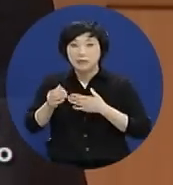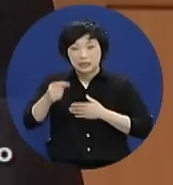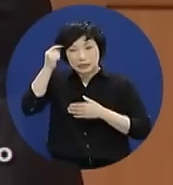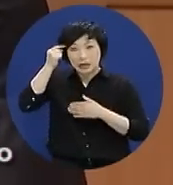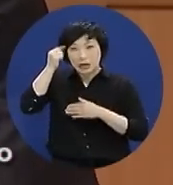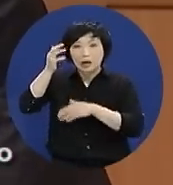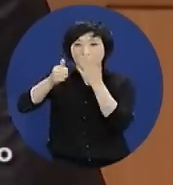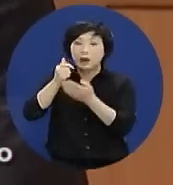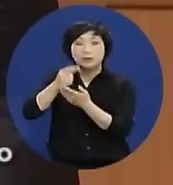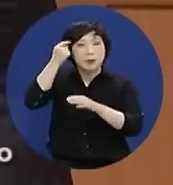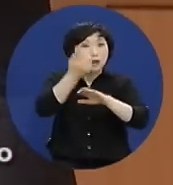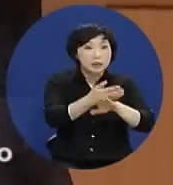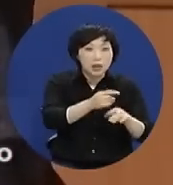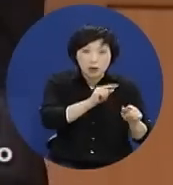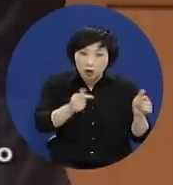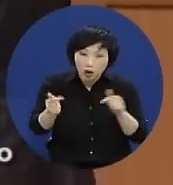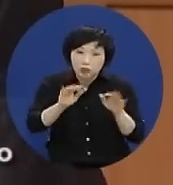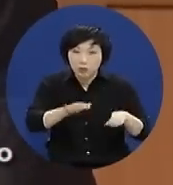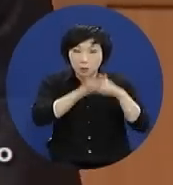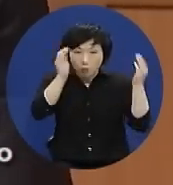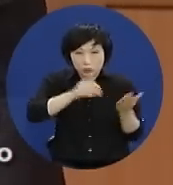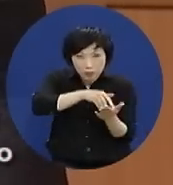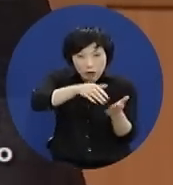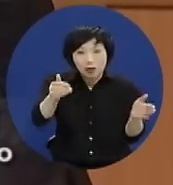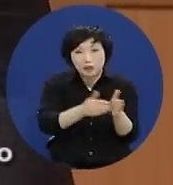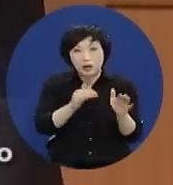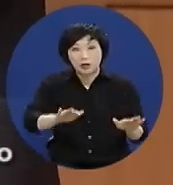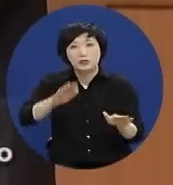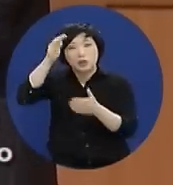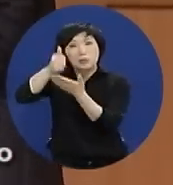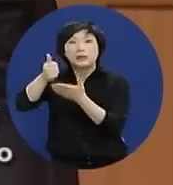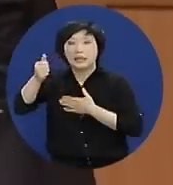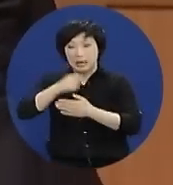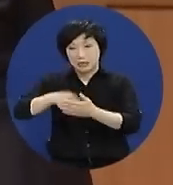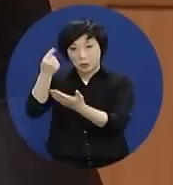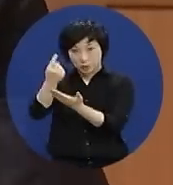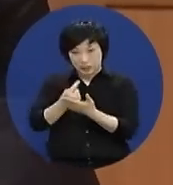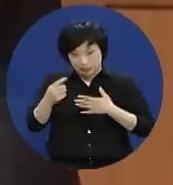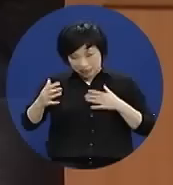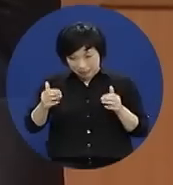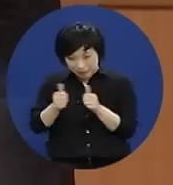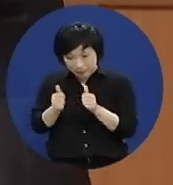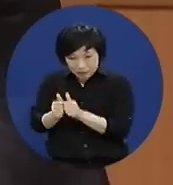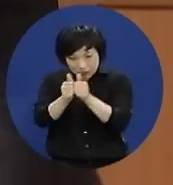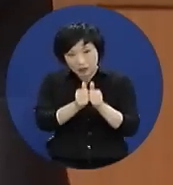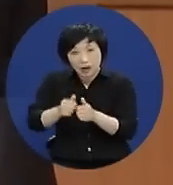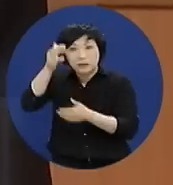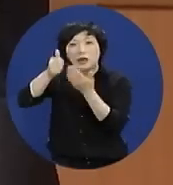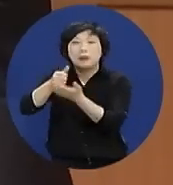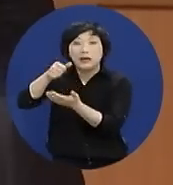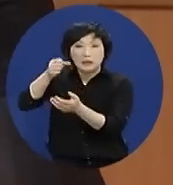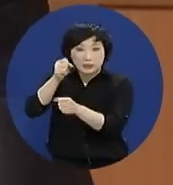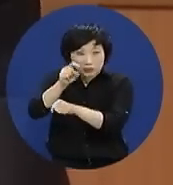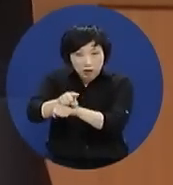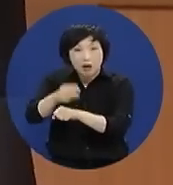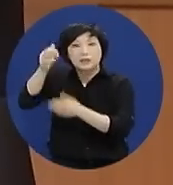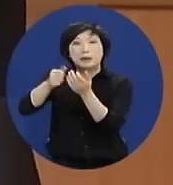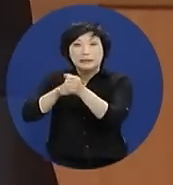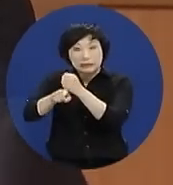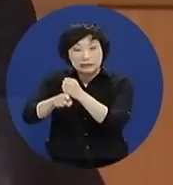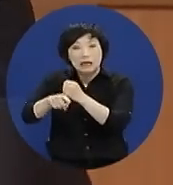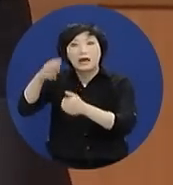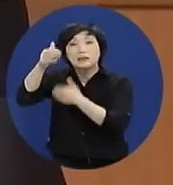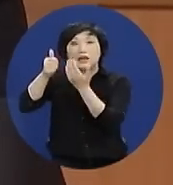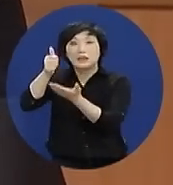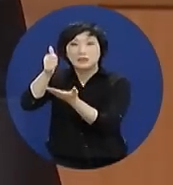逆らう下人を打ち破って精霊様が私のうに来られて神様の見が神様が私をどうし